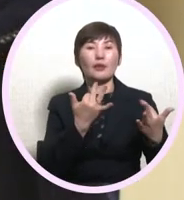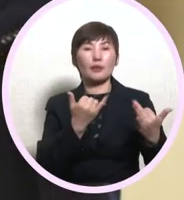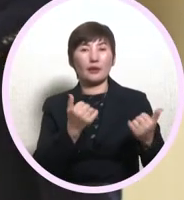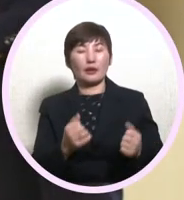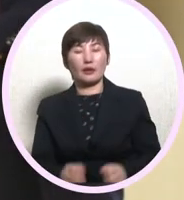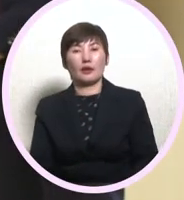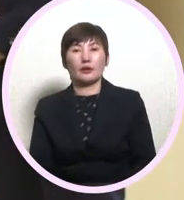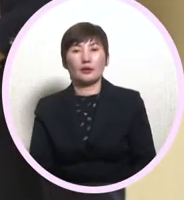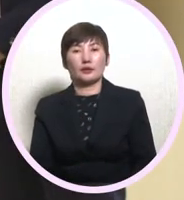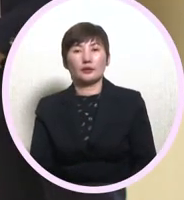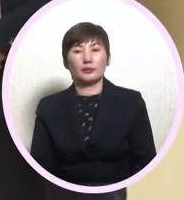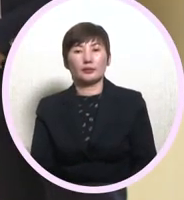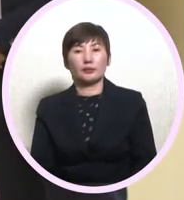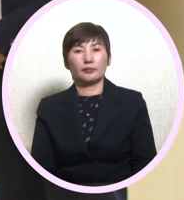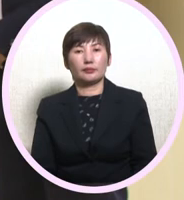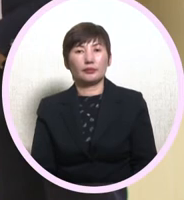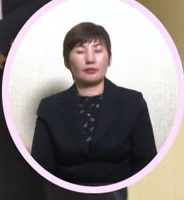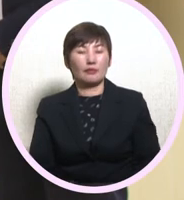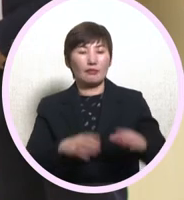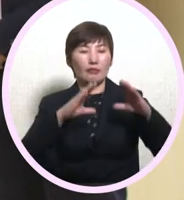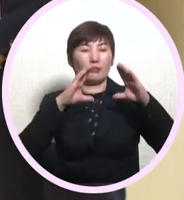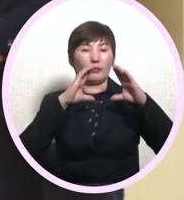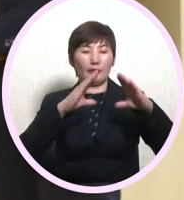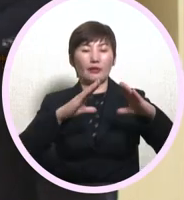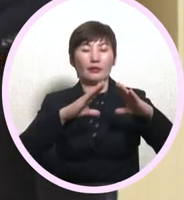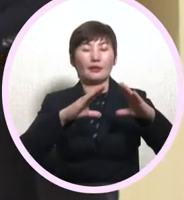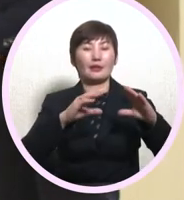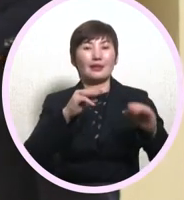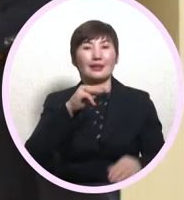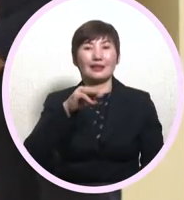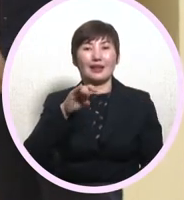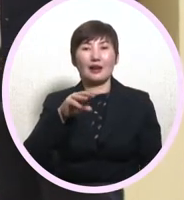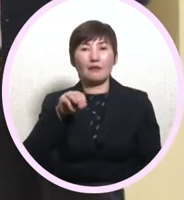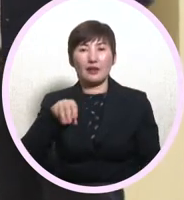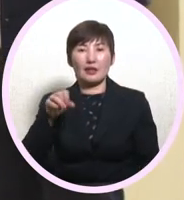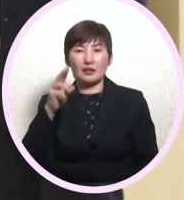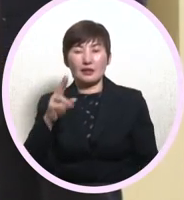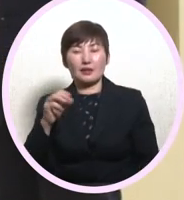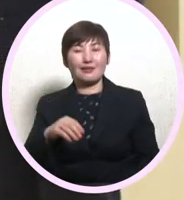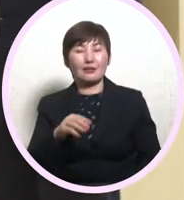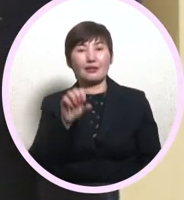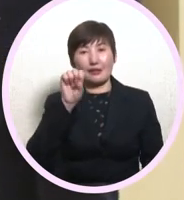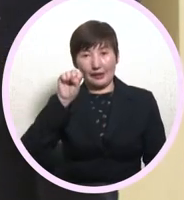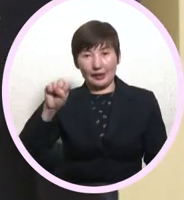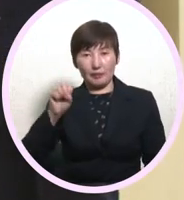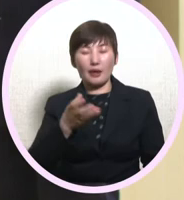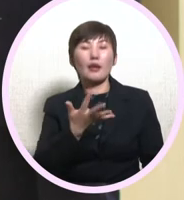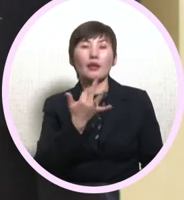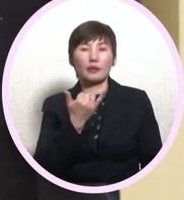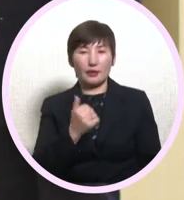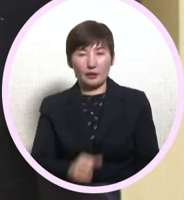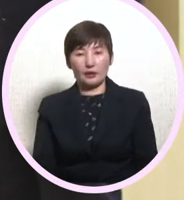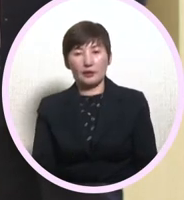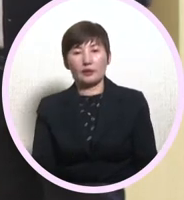олъё. За дарфицийн талбай нь томьёо. С тэнцэх нь А Д нүх нь Б хуваах нь хоёр